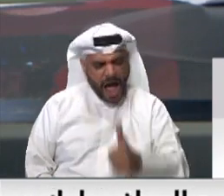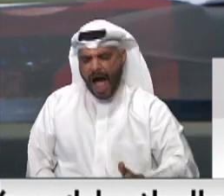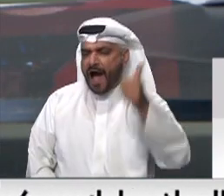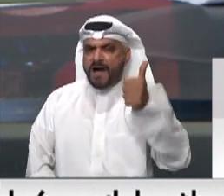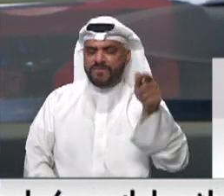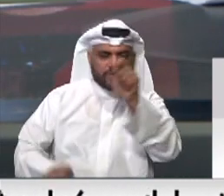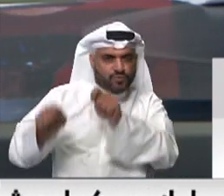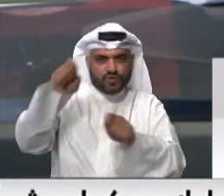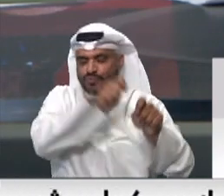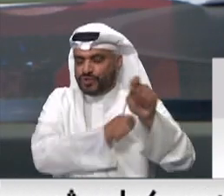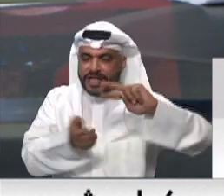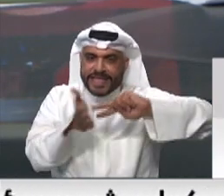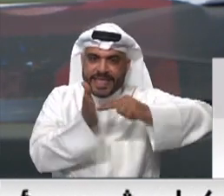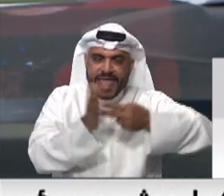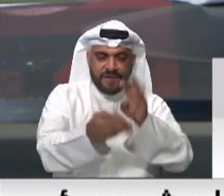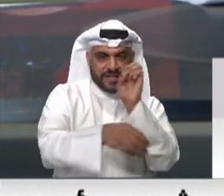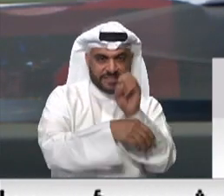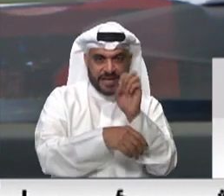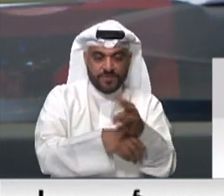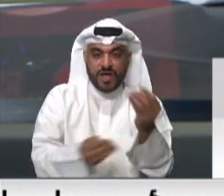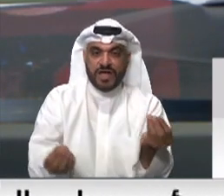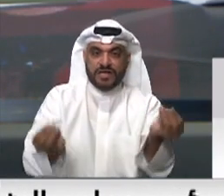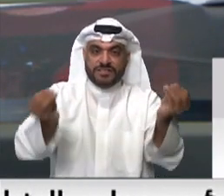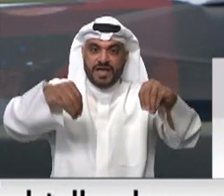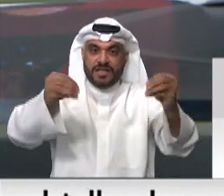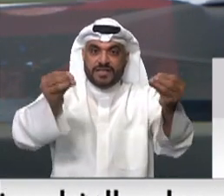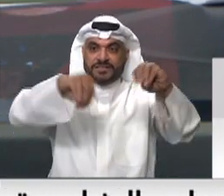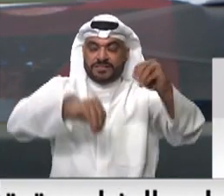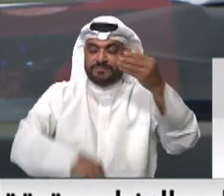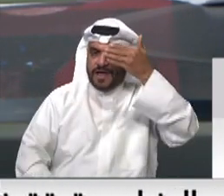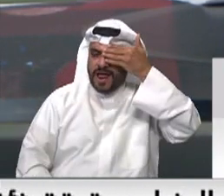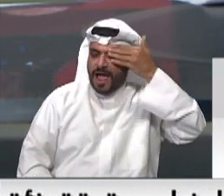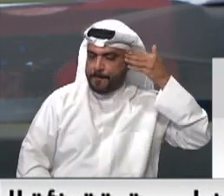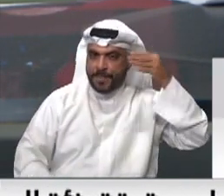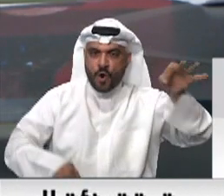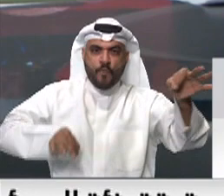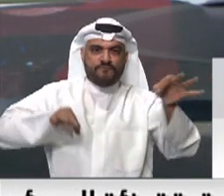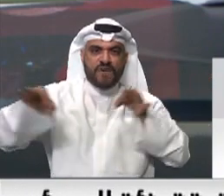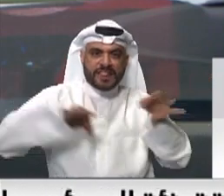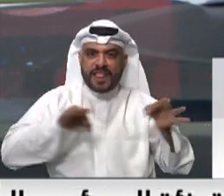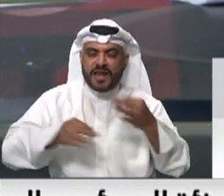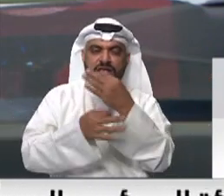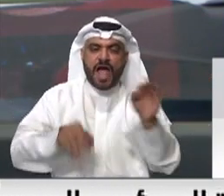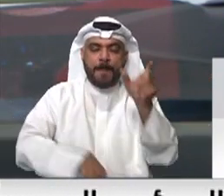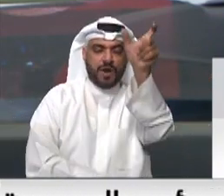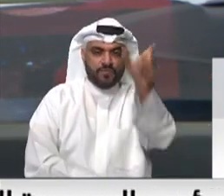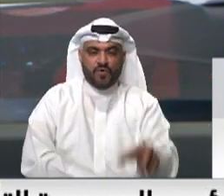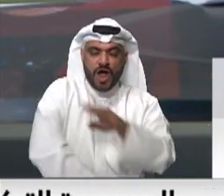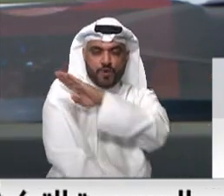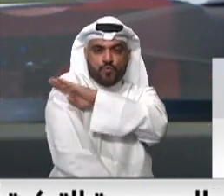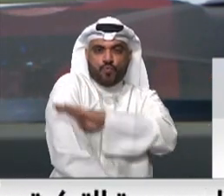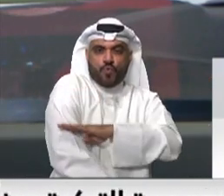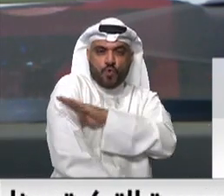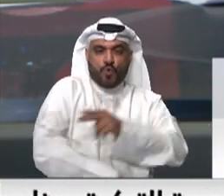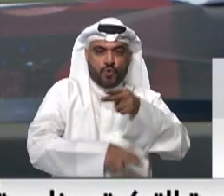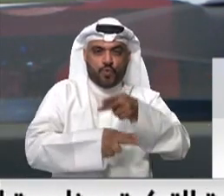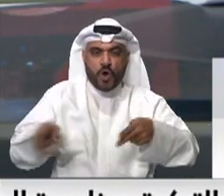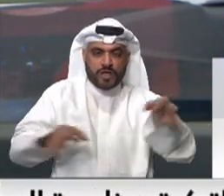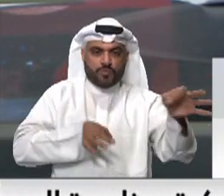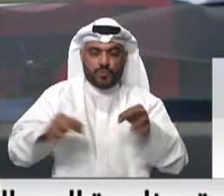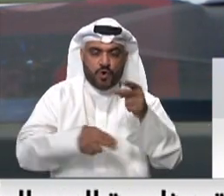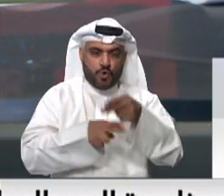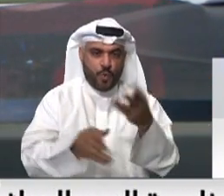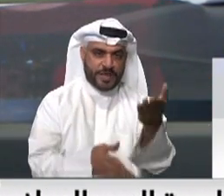الممارسات، إضافة إلى تعزيز مستوى المعرفة الفنية والمهنية لدى الكوادر الوطنية من المهندسين